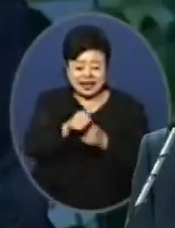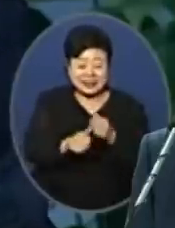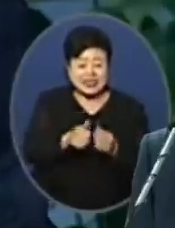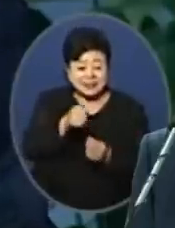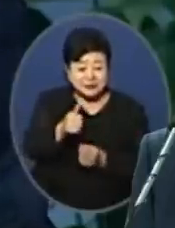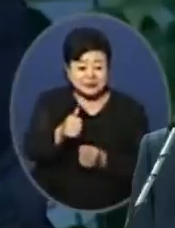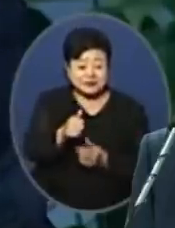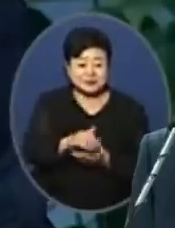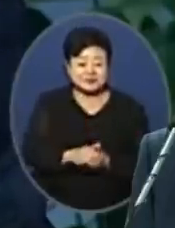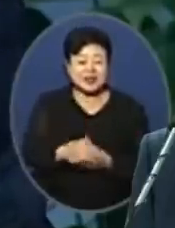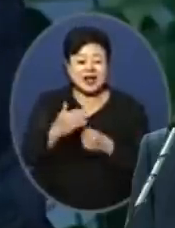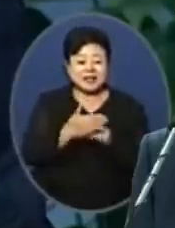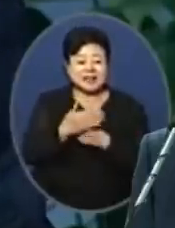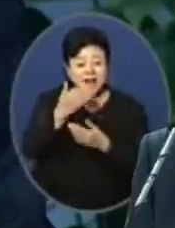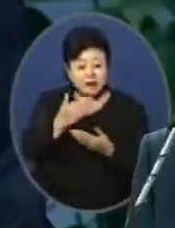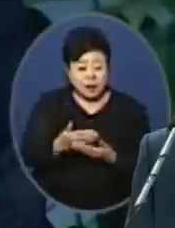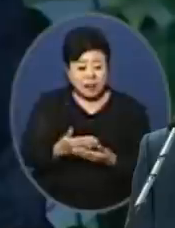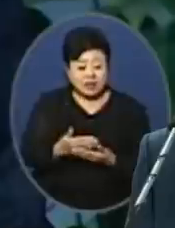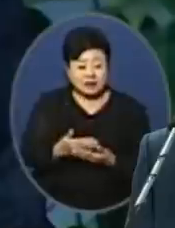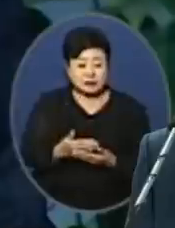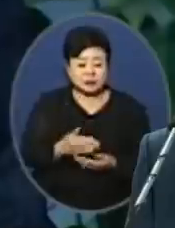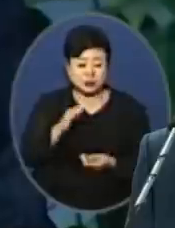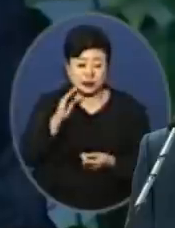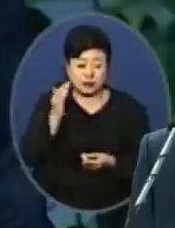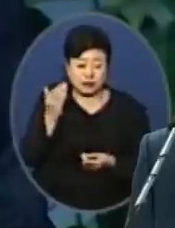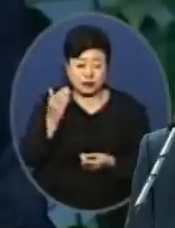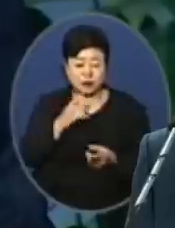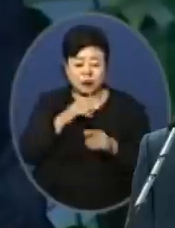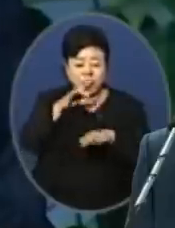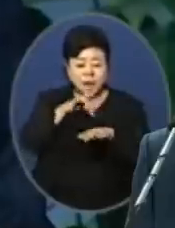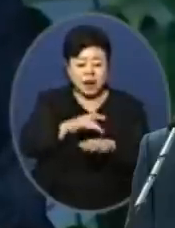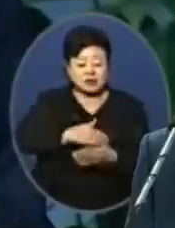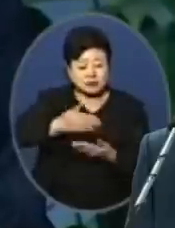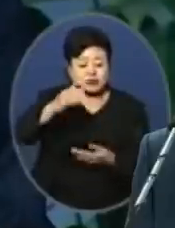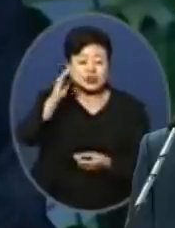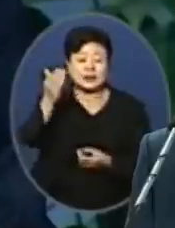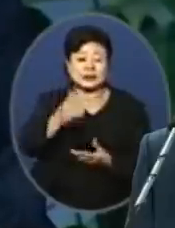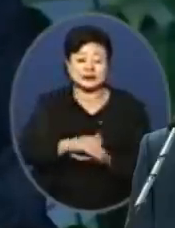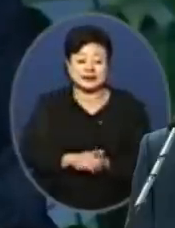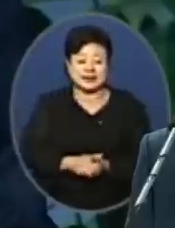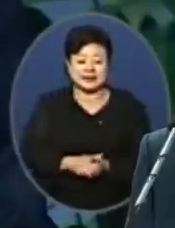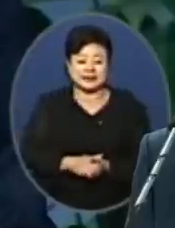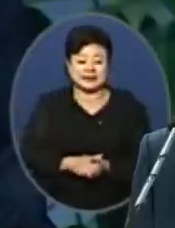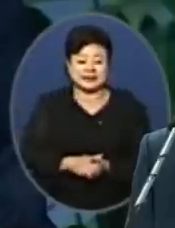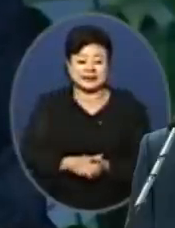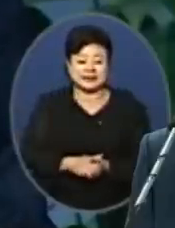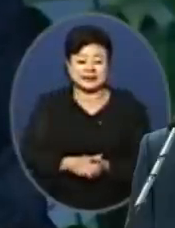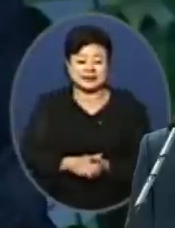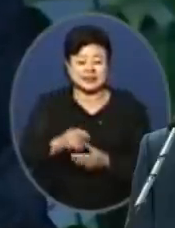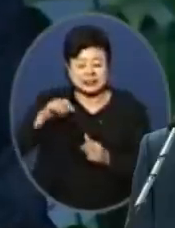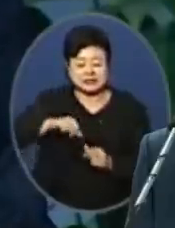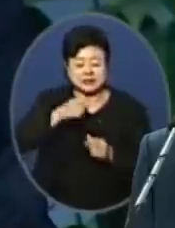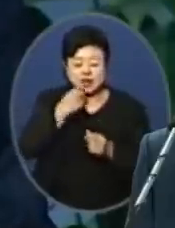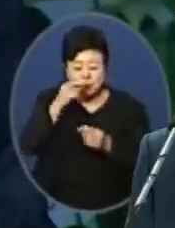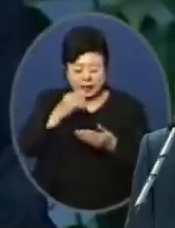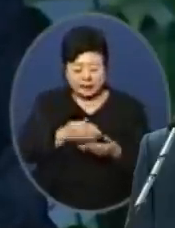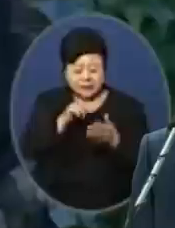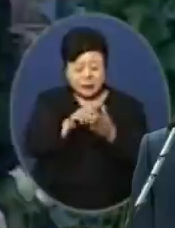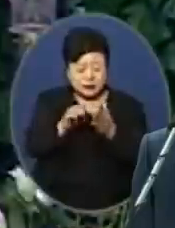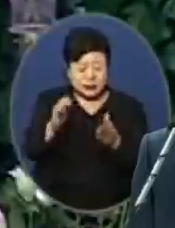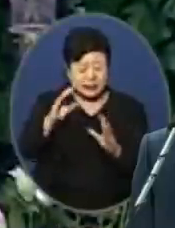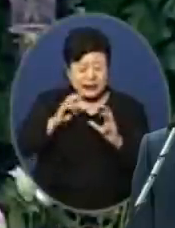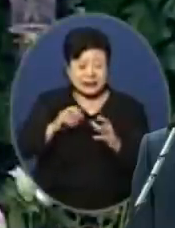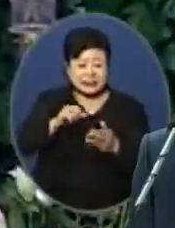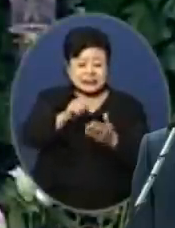하나님의 은혜도 받아들일 수 있게 되어 있고 마귀도 물리치게 되어 있는 것입니다. 침례 요한의 때부터 지금까지